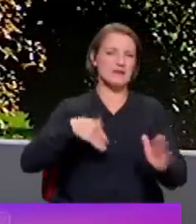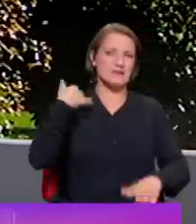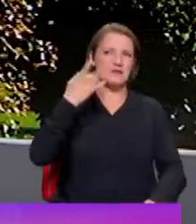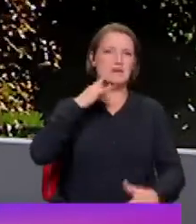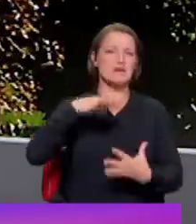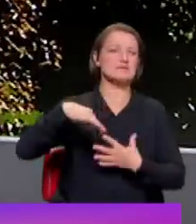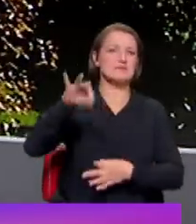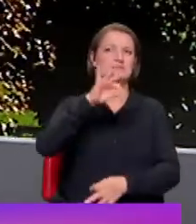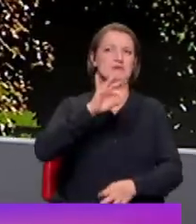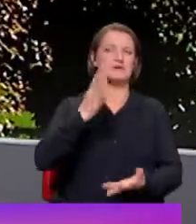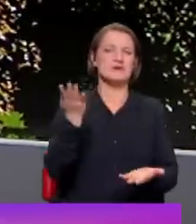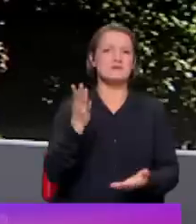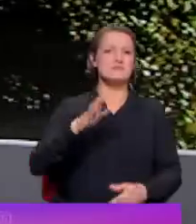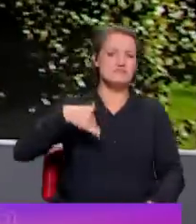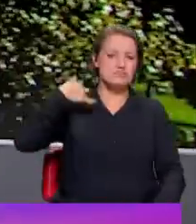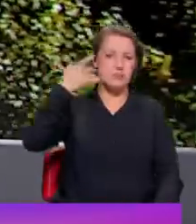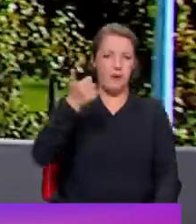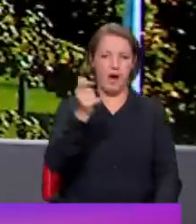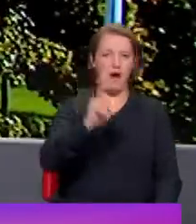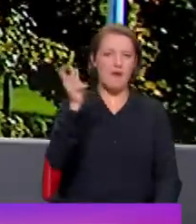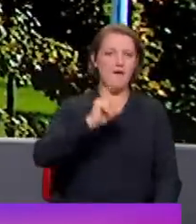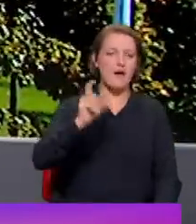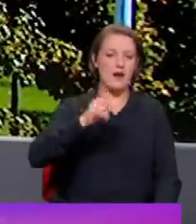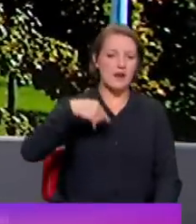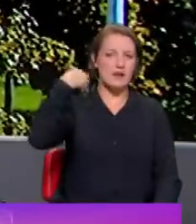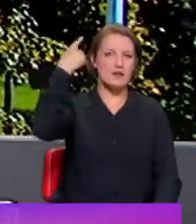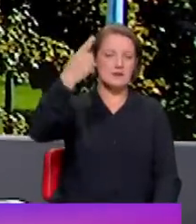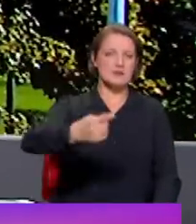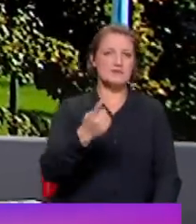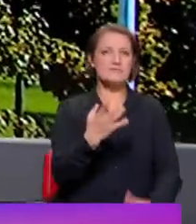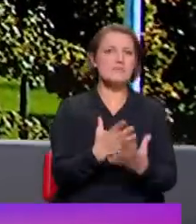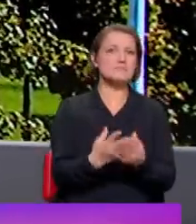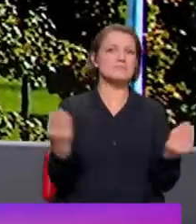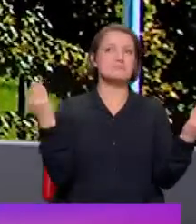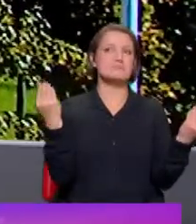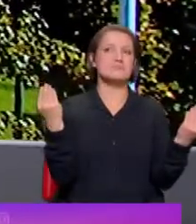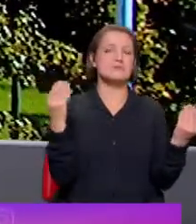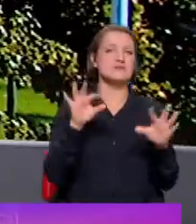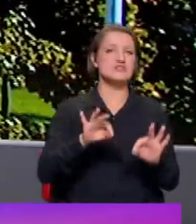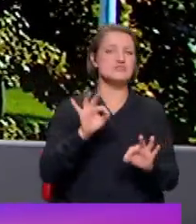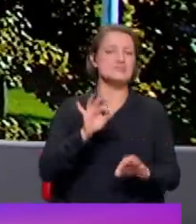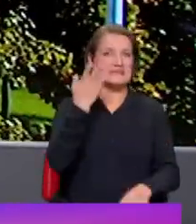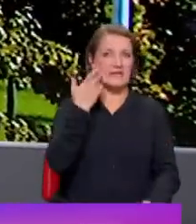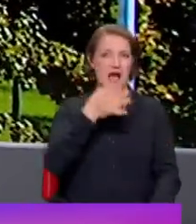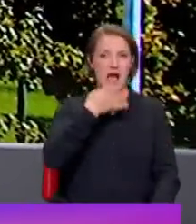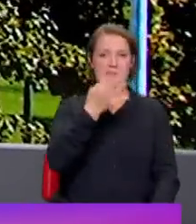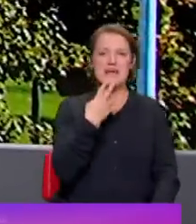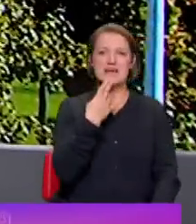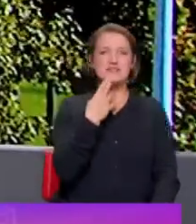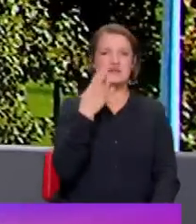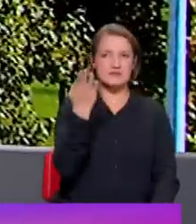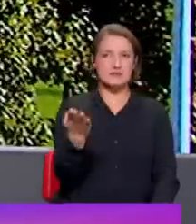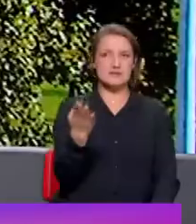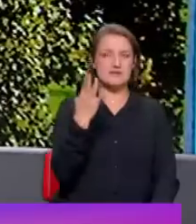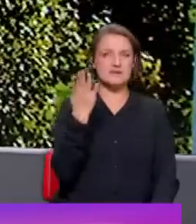insan üzerinden aylar geçmesine rağmen izine rastlanmaz bir şekilde kayboldu sırada izleyeceğiniz haberdeki genç kadın